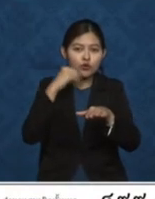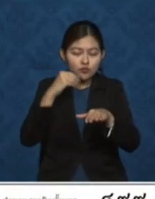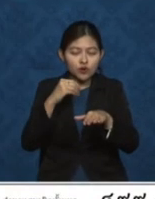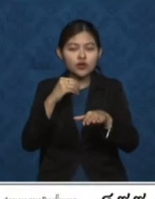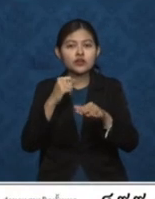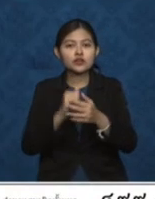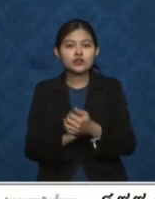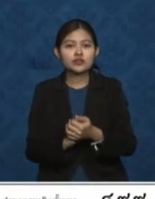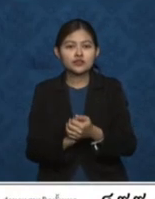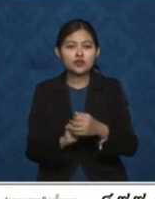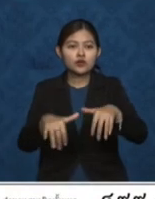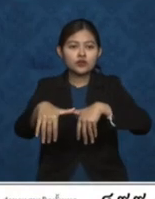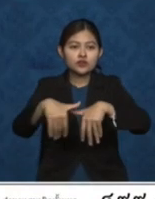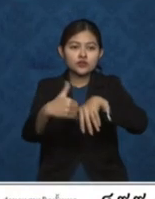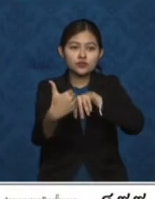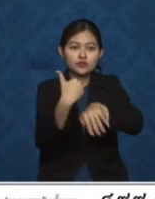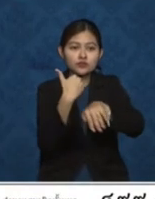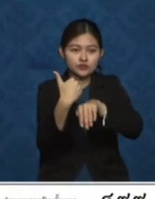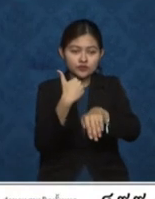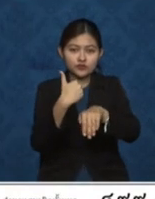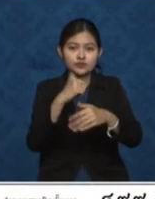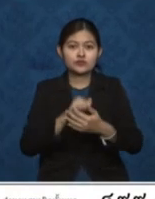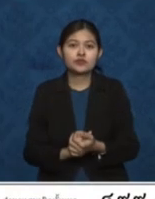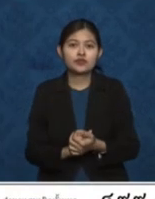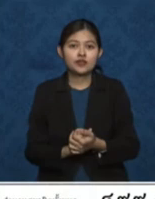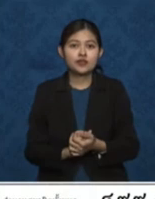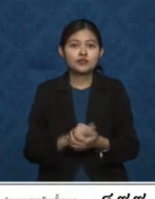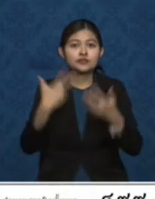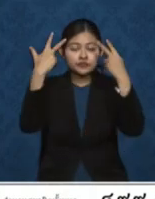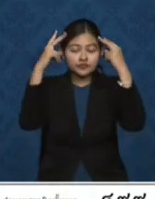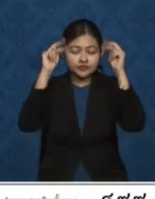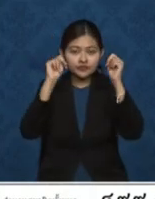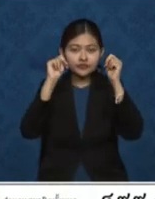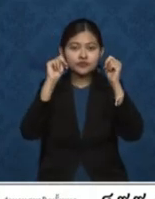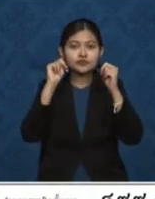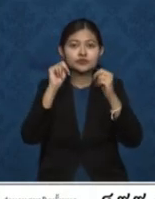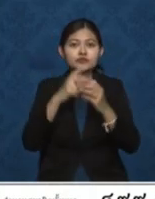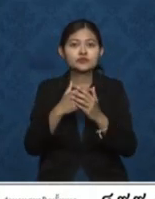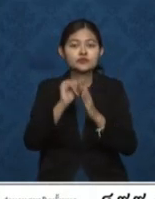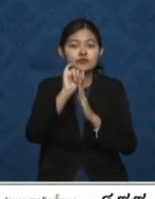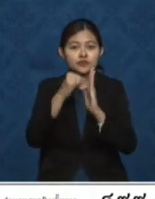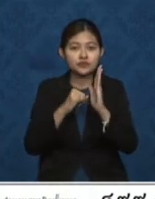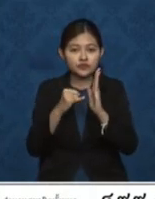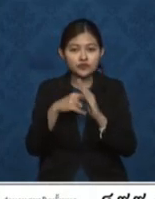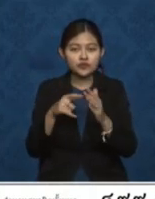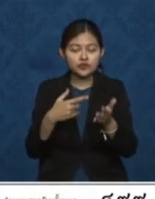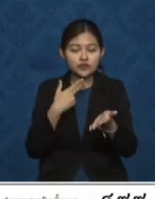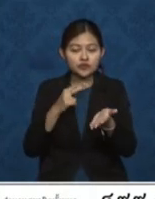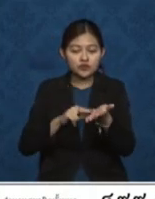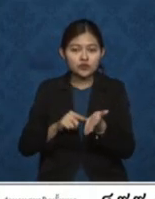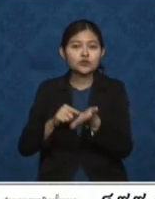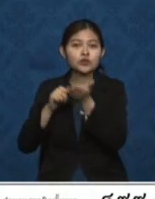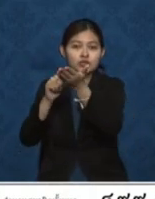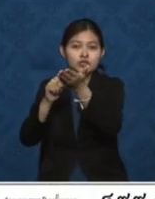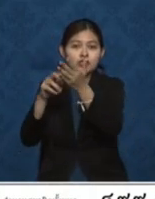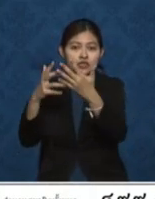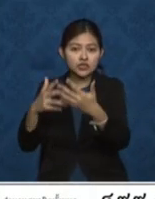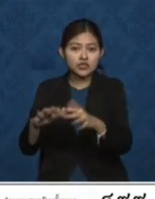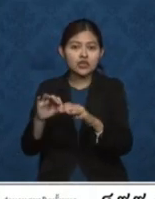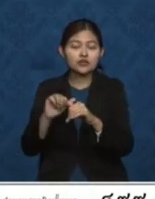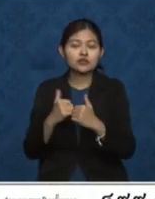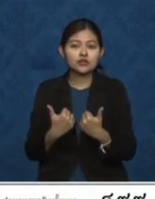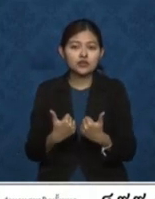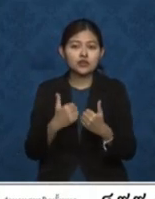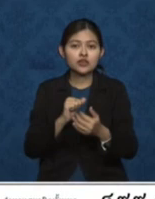อประชาชนสัญจรไปมานะครับท่านนายกเทศมนตรีได้ทำหนังสือไปยังแขวงการทางหลวงจังหวัดปราจีนบุรีแล้วซึ่งเป็นเจ้าของทรัพย์